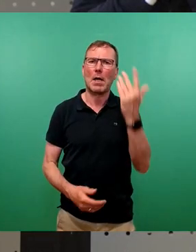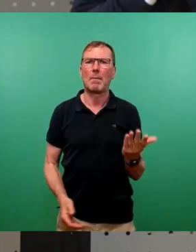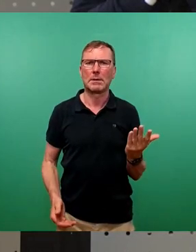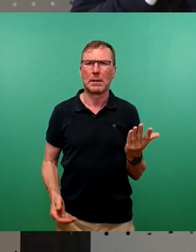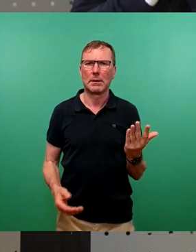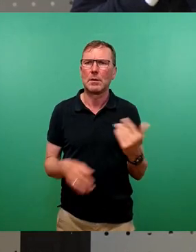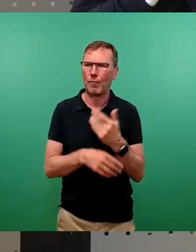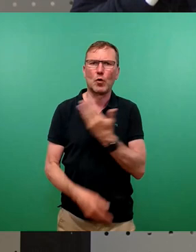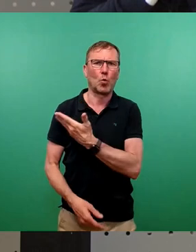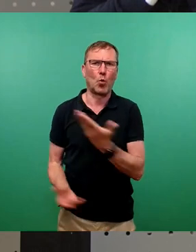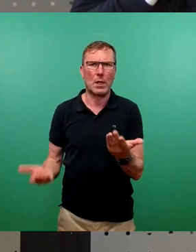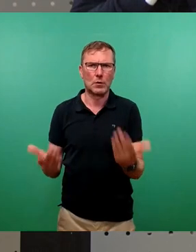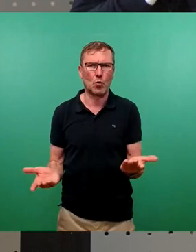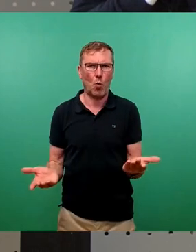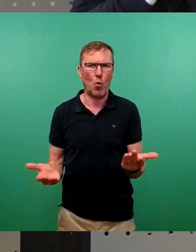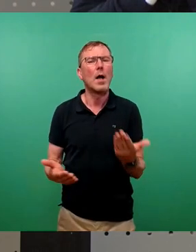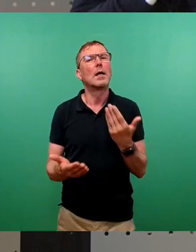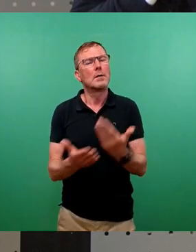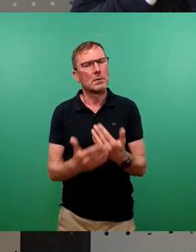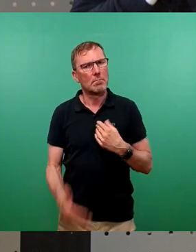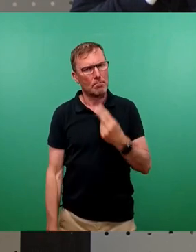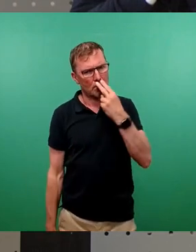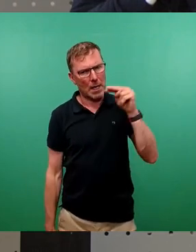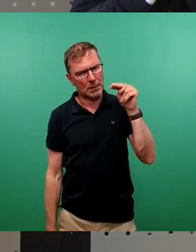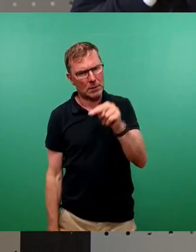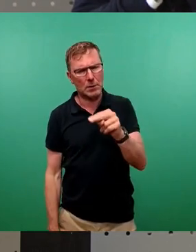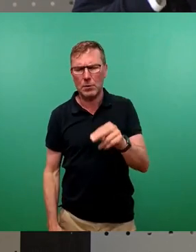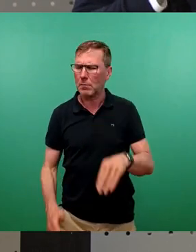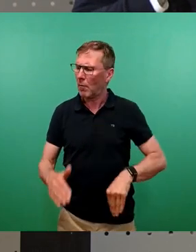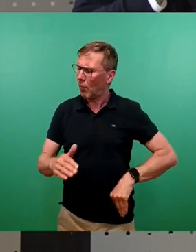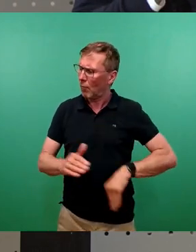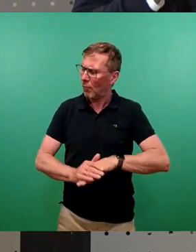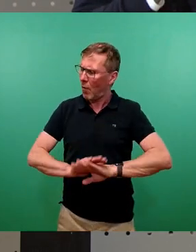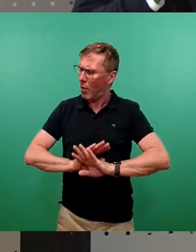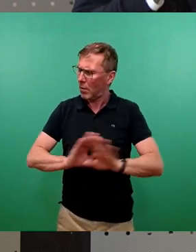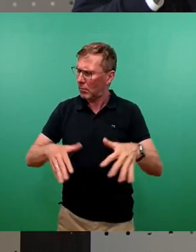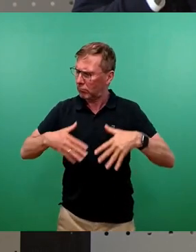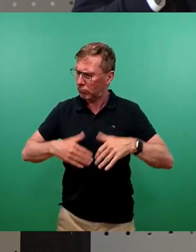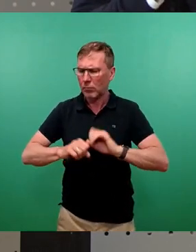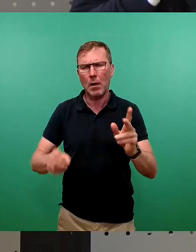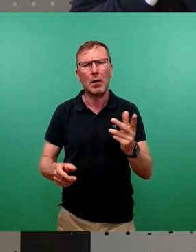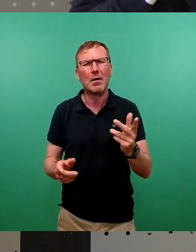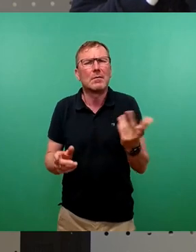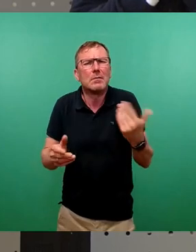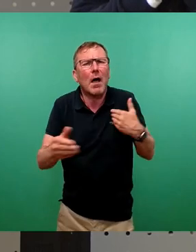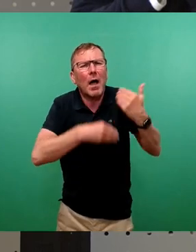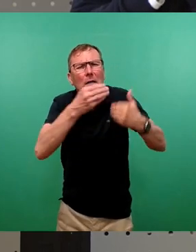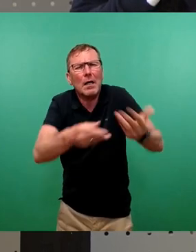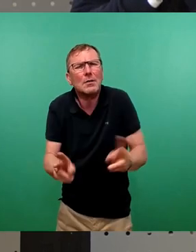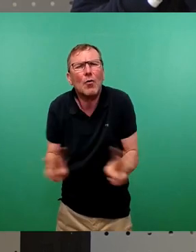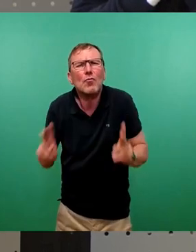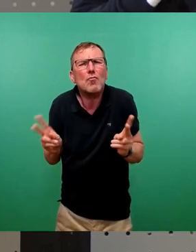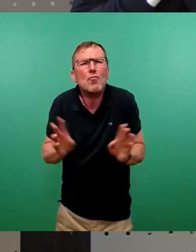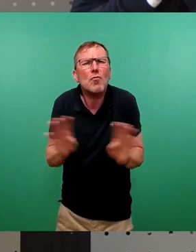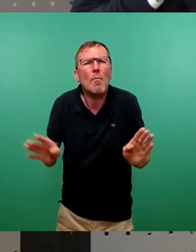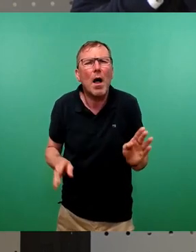ist. Deswegen ist es aus meiner Sicht völlig normal und selbstverständlich und entspricht den Traditionen dieses Stadtrates, dass Frau